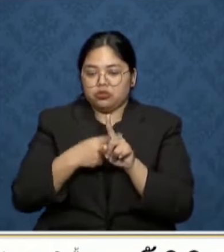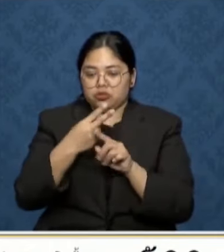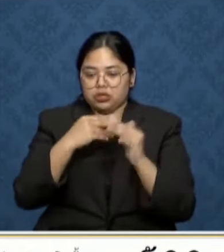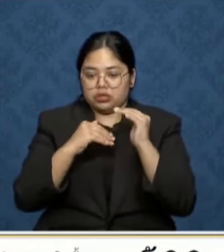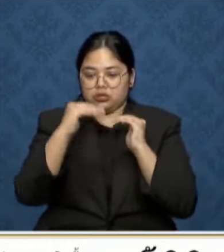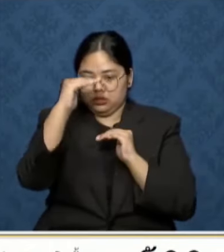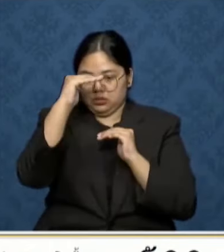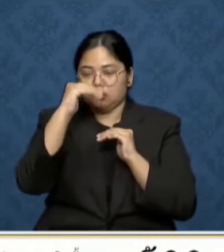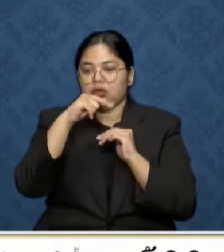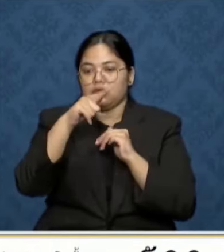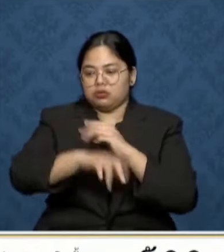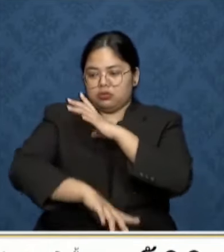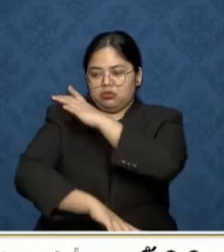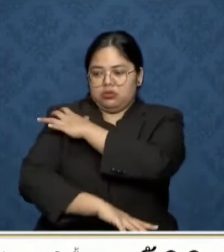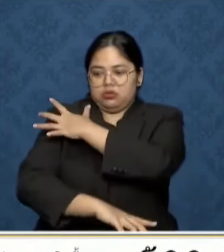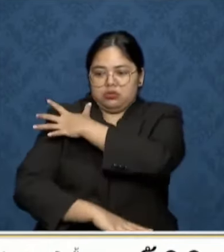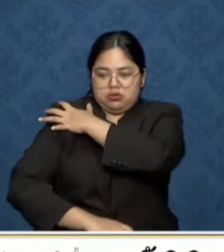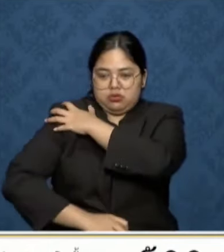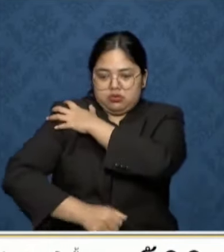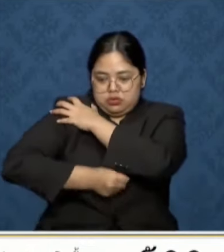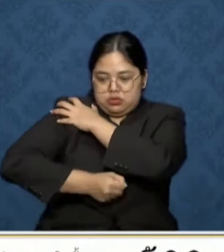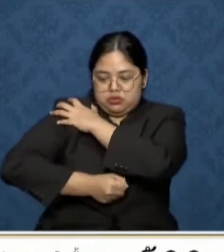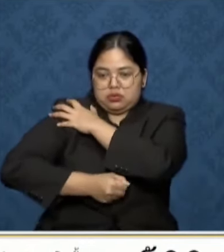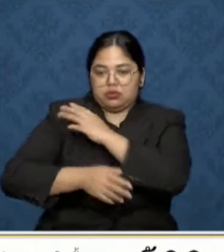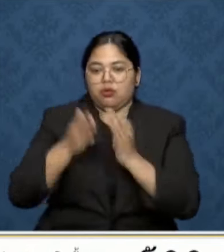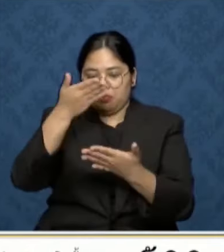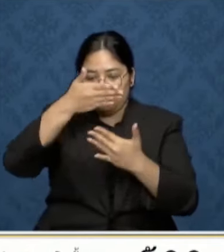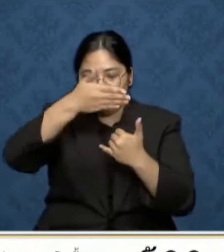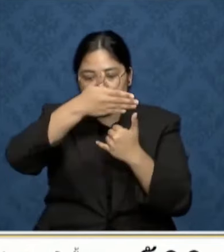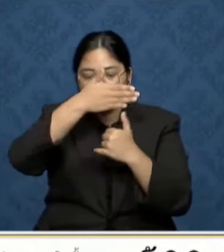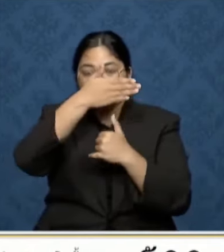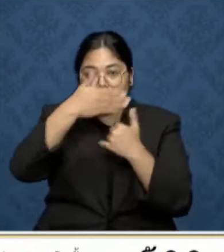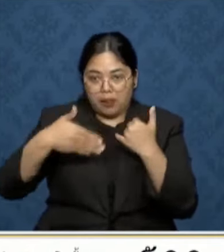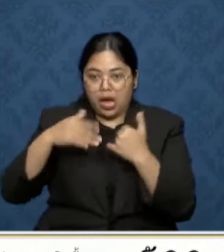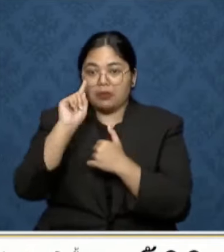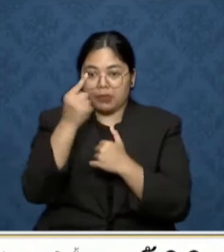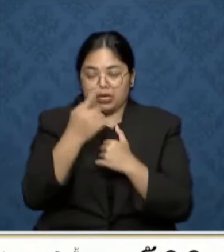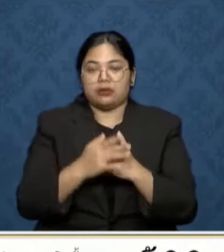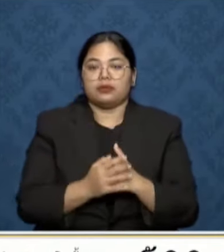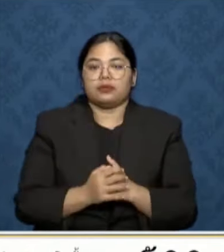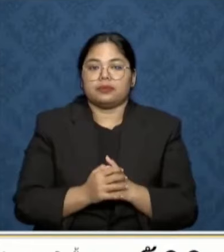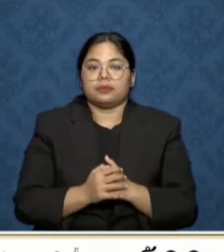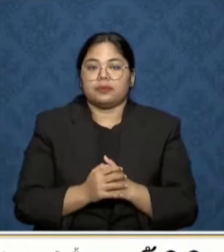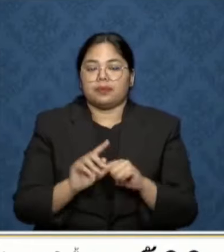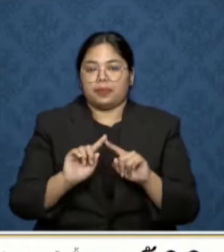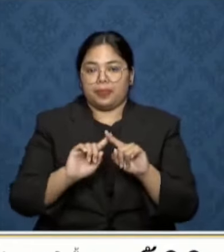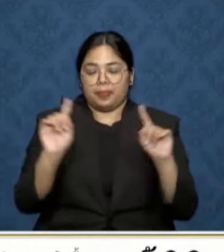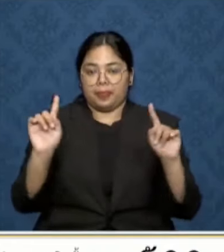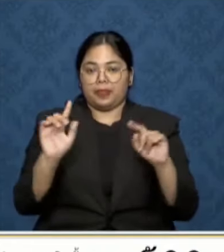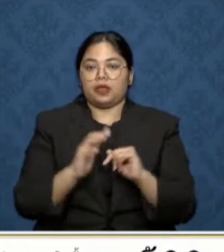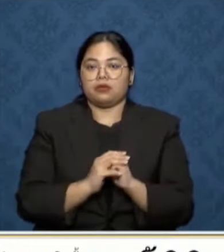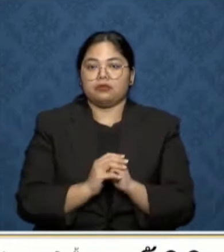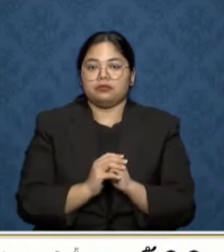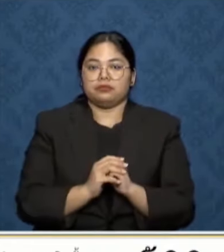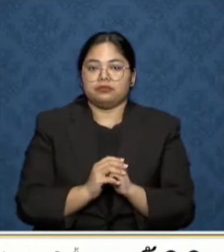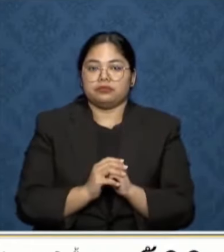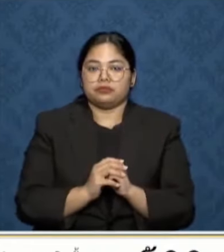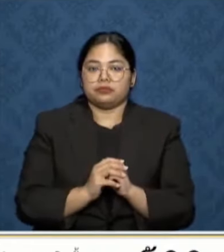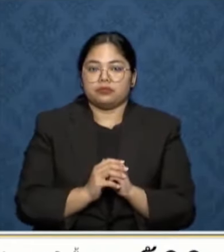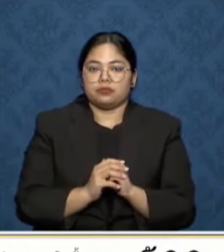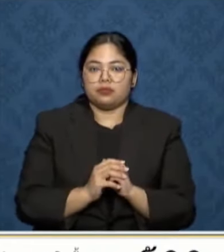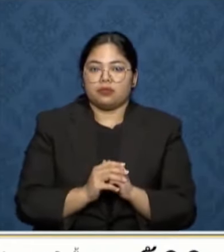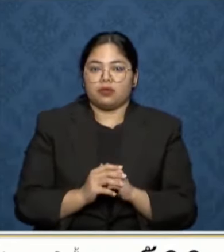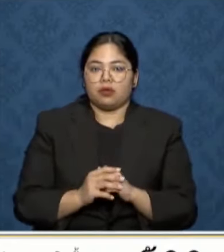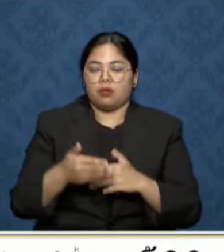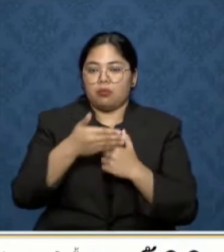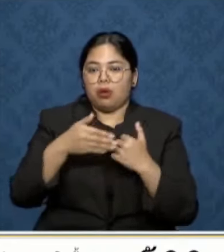ไลติต้องท่าใหม่ครั อี้ทำใหคนคายเจ็บตัวฟรีนะครับแต่ ก็อันนี้นะ ผ่า